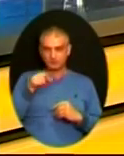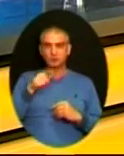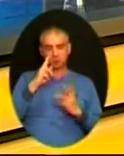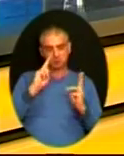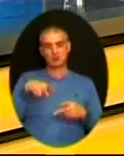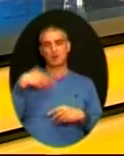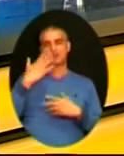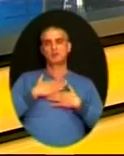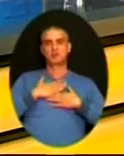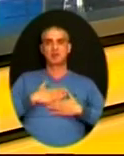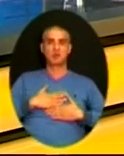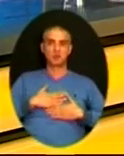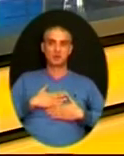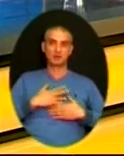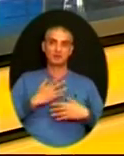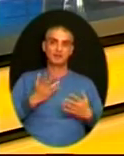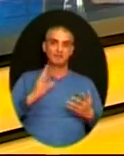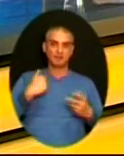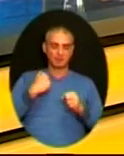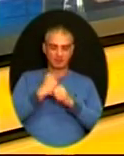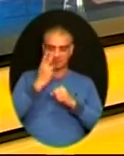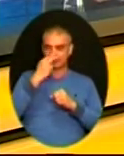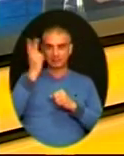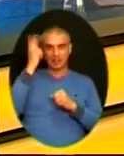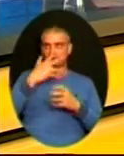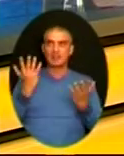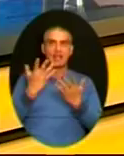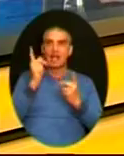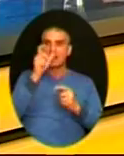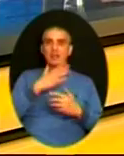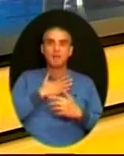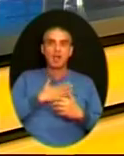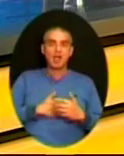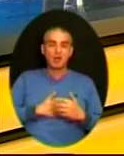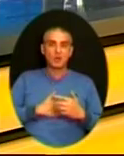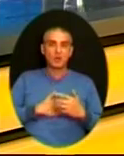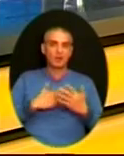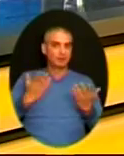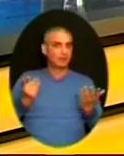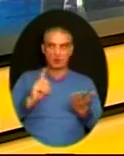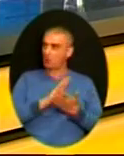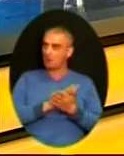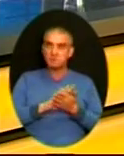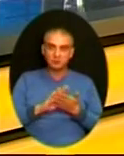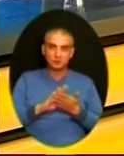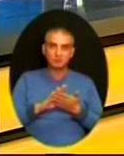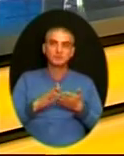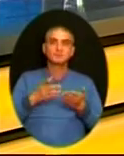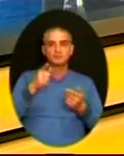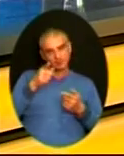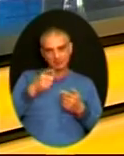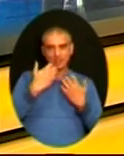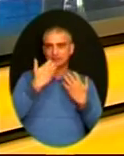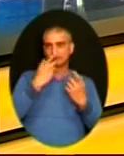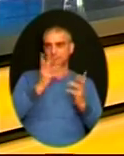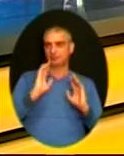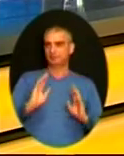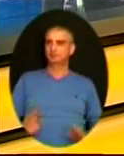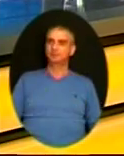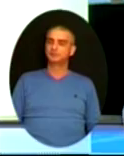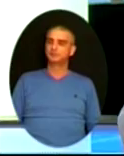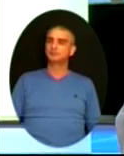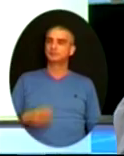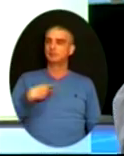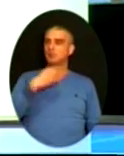הוא יכול היה להיות רגוע. ואם יש לי, אם אני מסבין, איך בכל זאת הבן אדם רגוע בסיטואציה לא פשוטה, זה לא פשוט, זה אולי ההסבר שנותנת לעצמי.